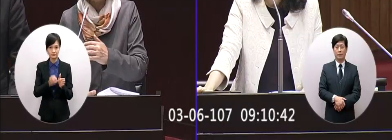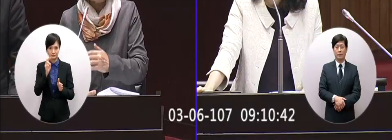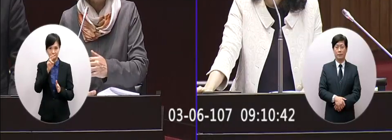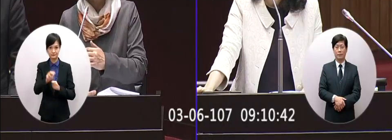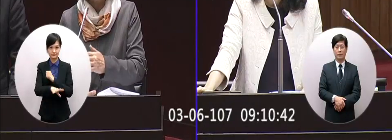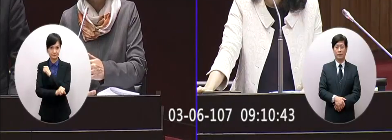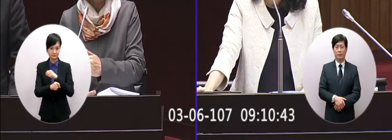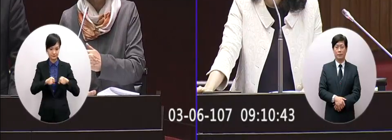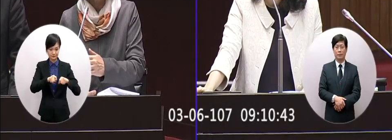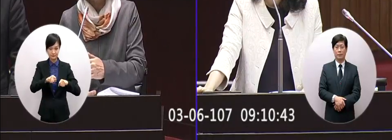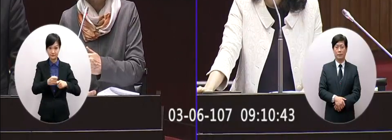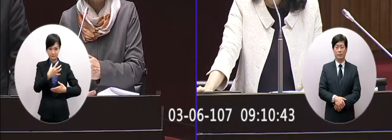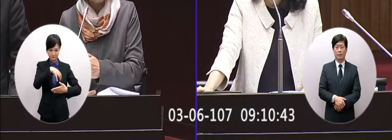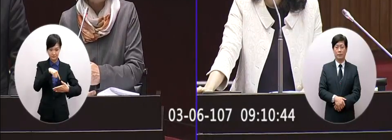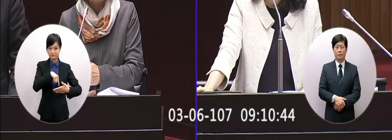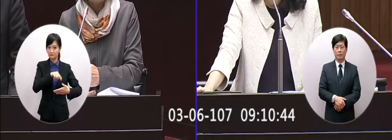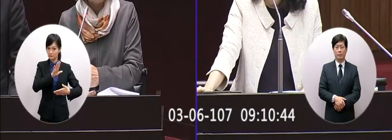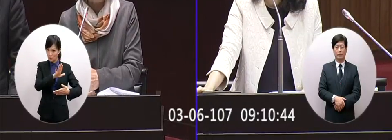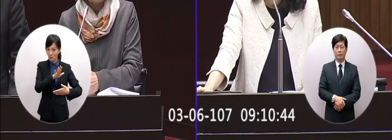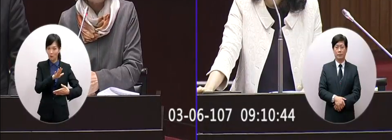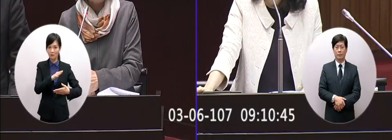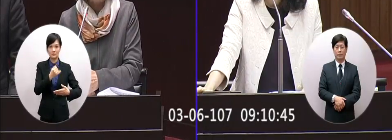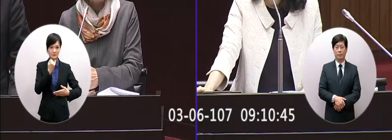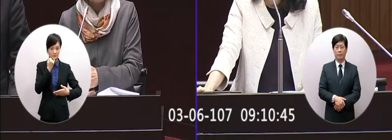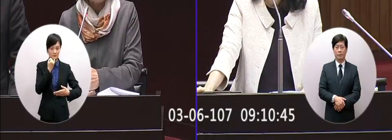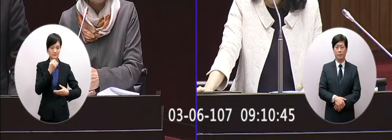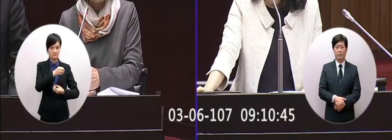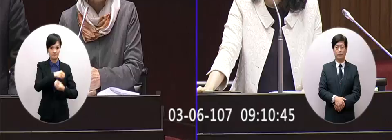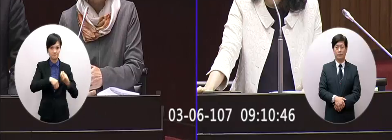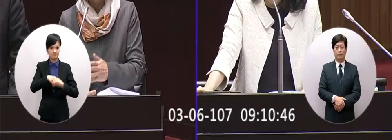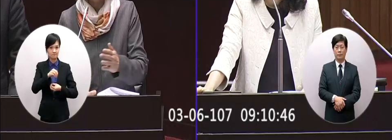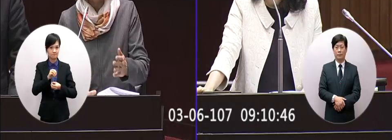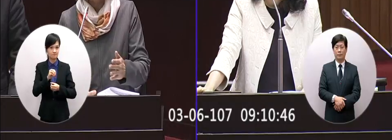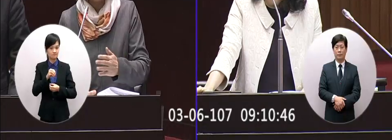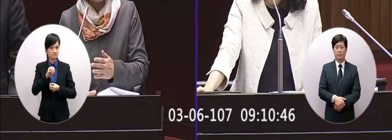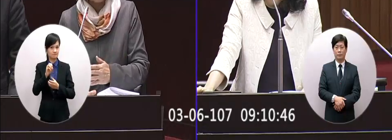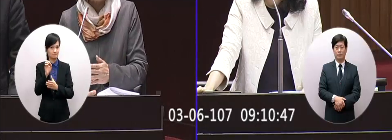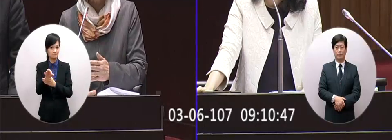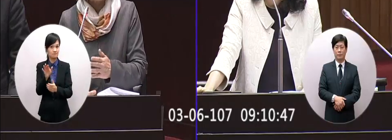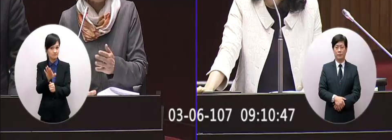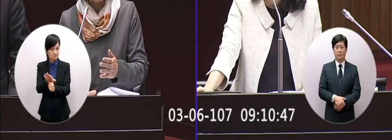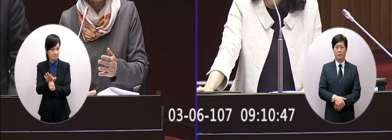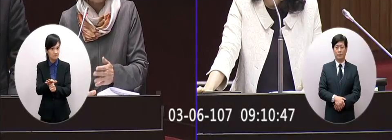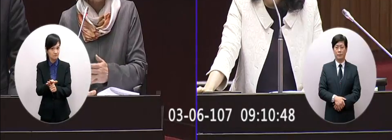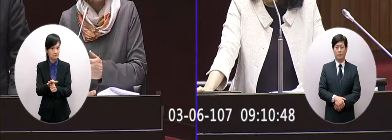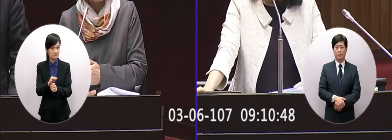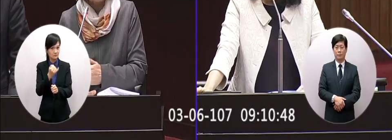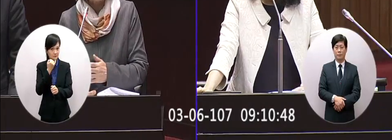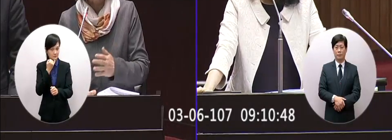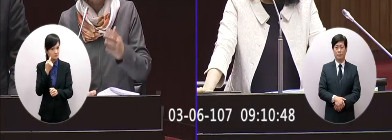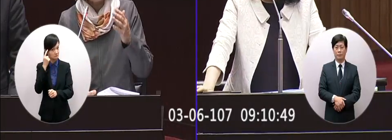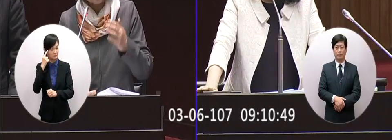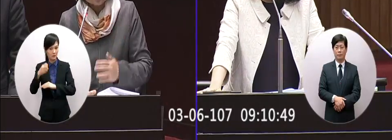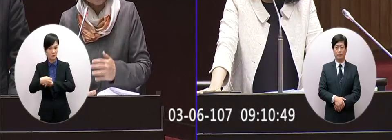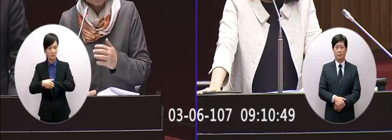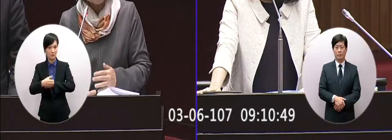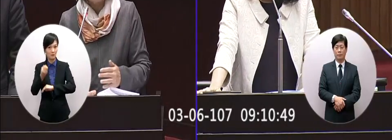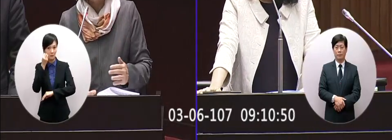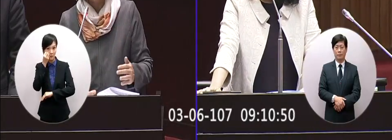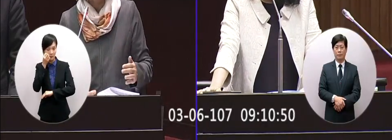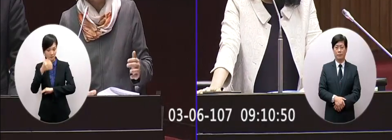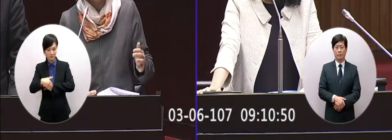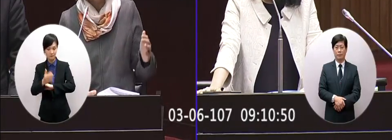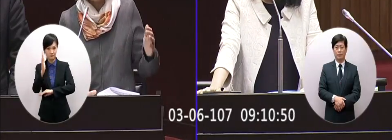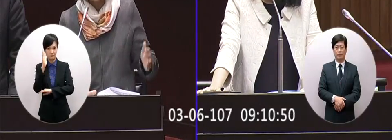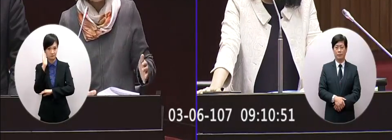建设里面有的基础建设可以来争取的城乡建设，那我想花莲县也可以提出，如果真